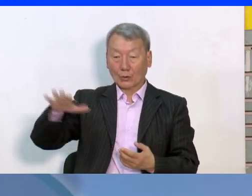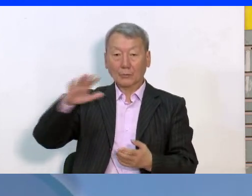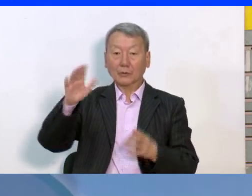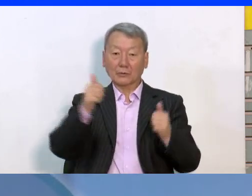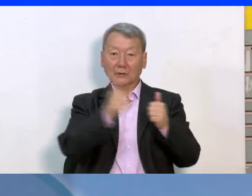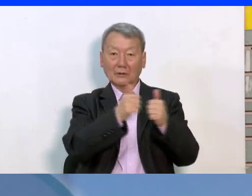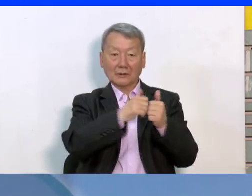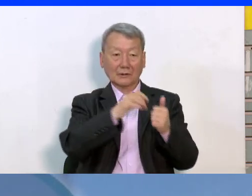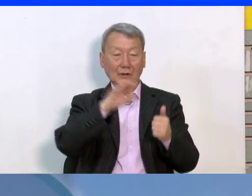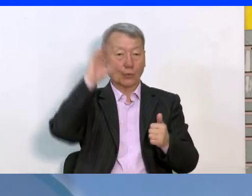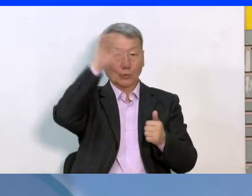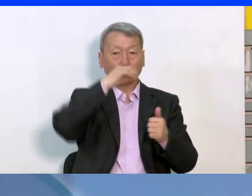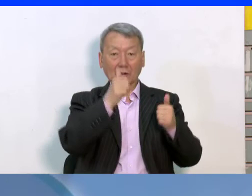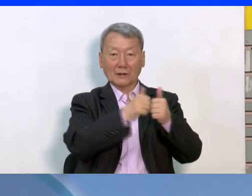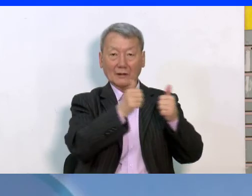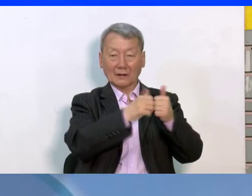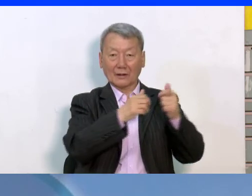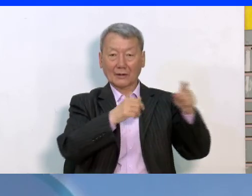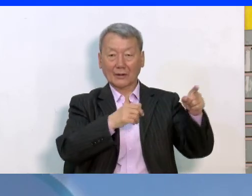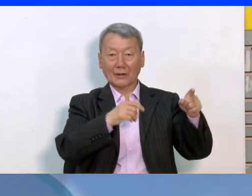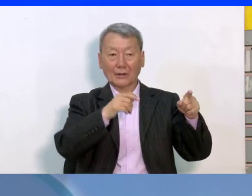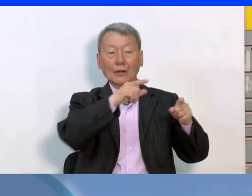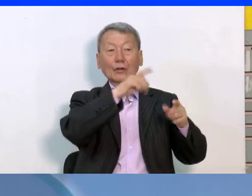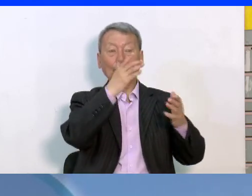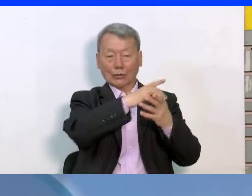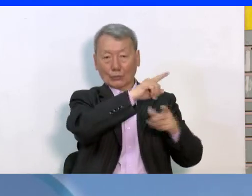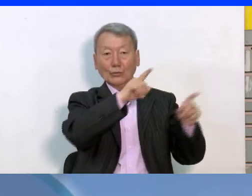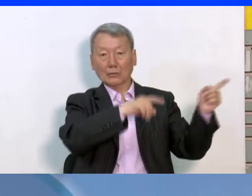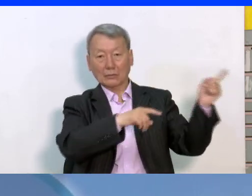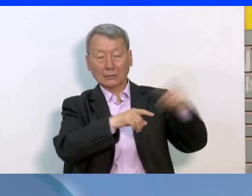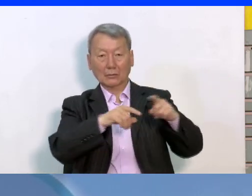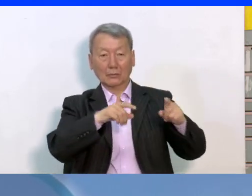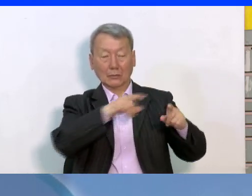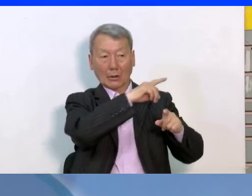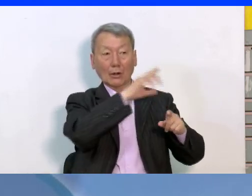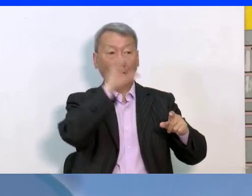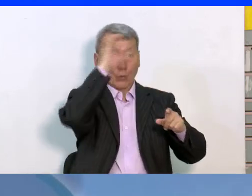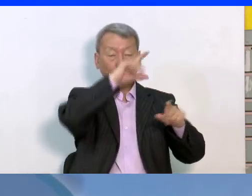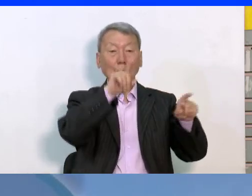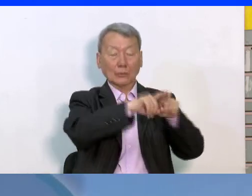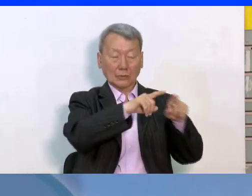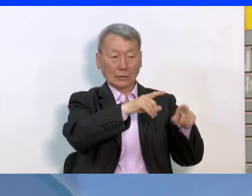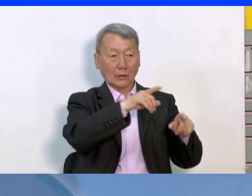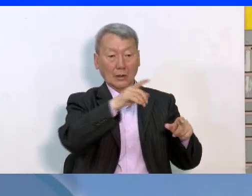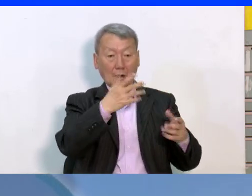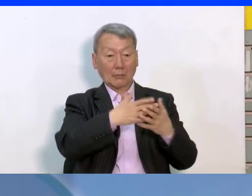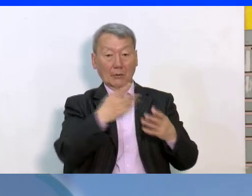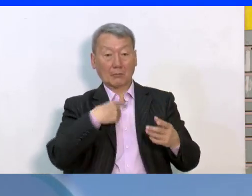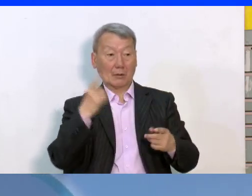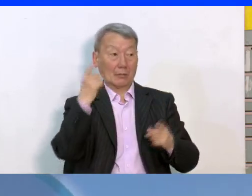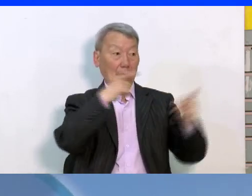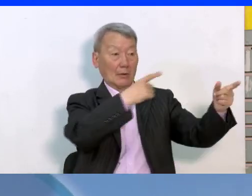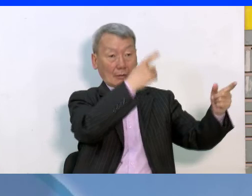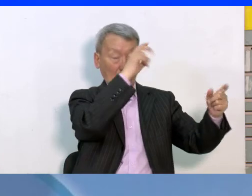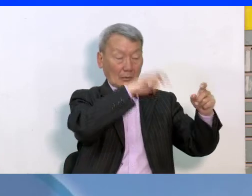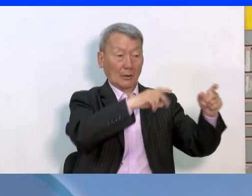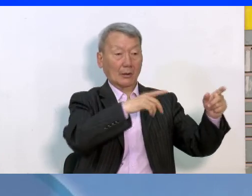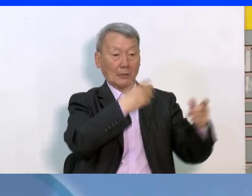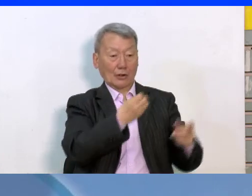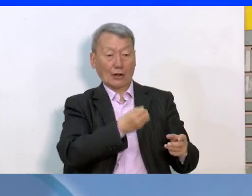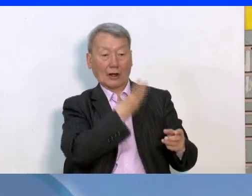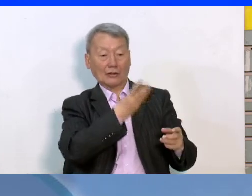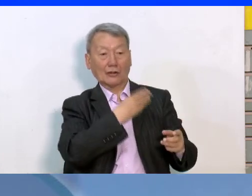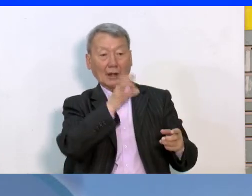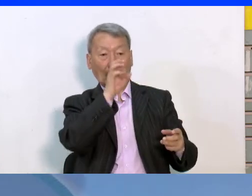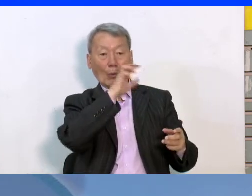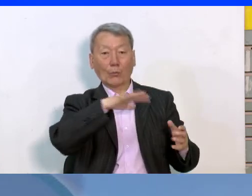өтүп атканда дагы ал жактан да чыгып калып атат. Алар дагы алып атат, анан алар бизге маалыматты берип атат. Мисалы, Андижан областтык